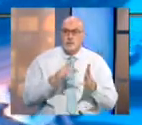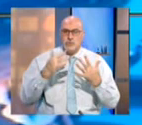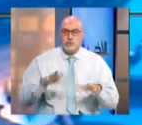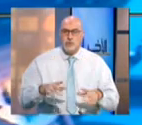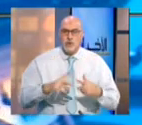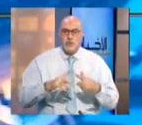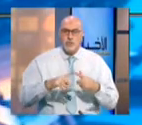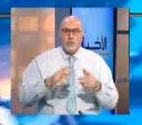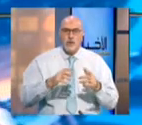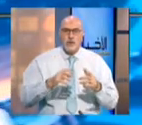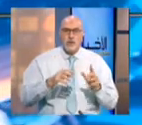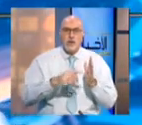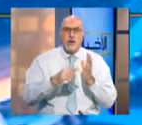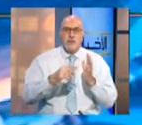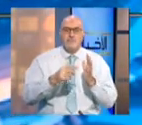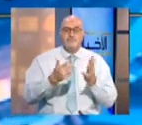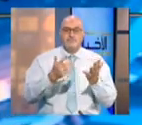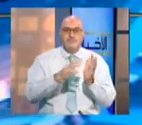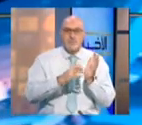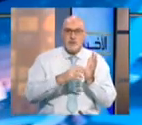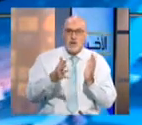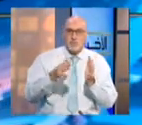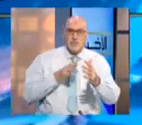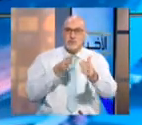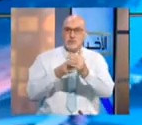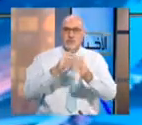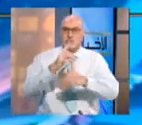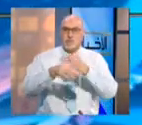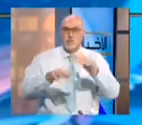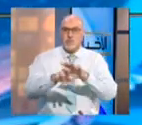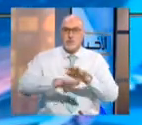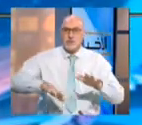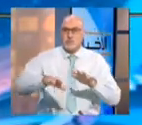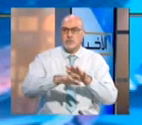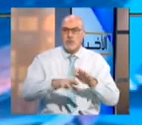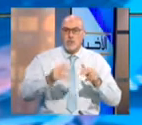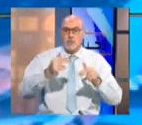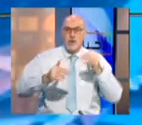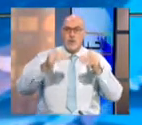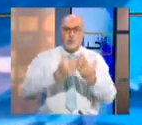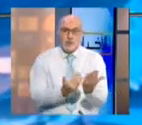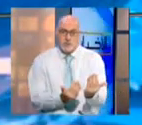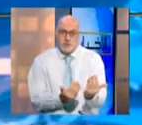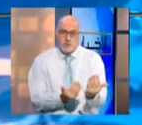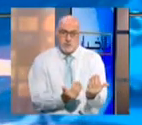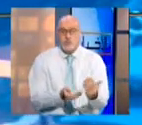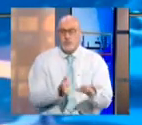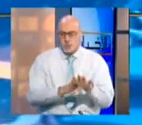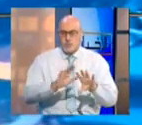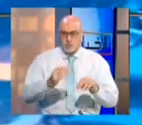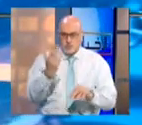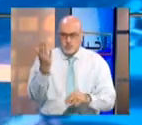الاقتطاع العقاري كحل أمثل من أجل تحقيق تنمية محلية في مستوى تطلعات المواطنين. يقول